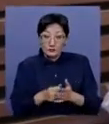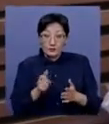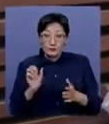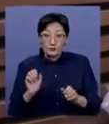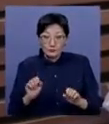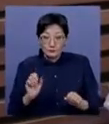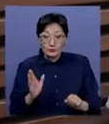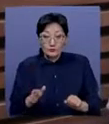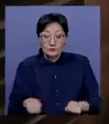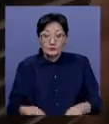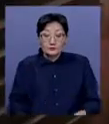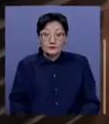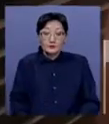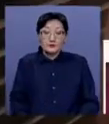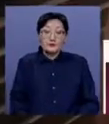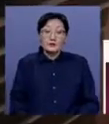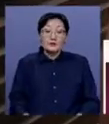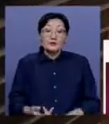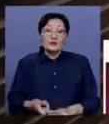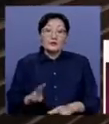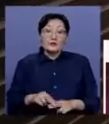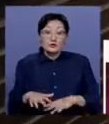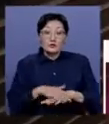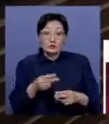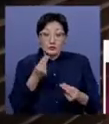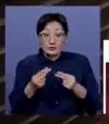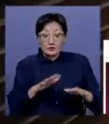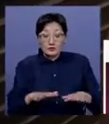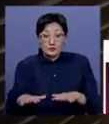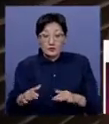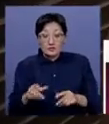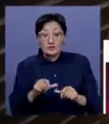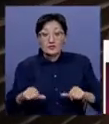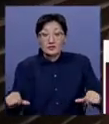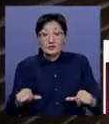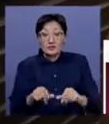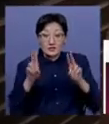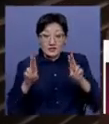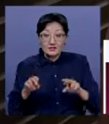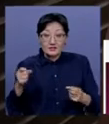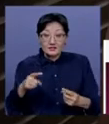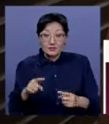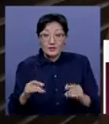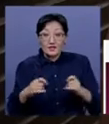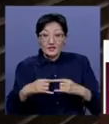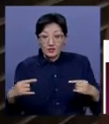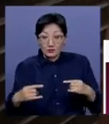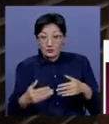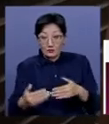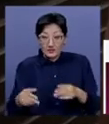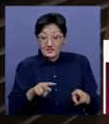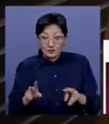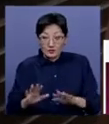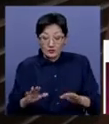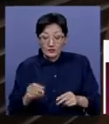салынуы мүмкін дейді. Бұл қоғамдық тамақтану нысаны карантиндік ережелерге сай келмейді. Үстелдердің арақашықтығы